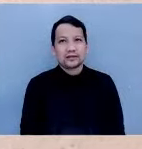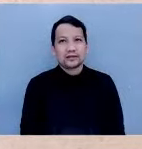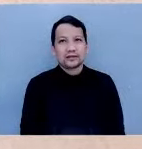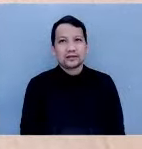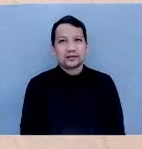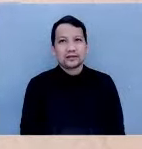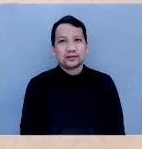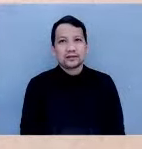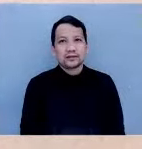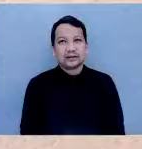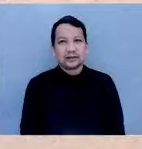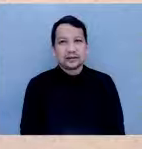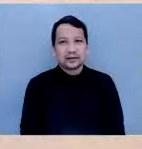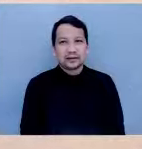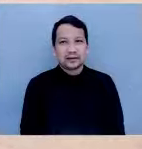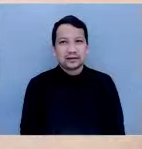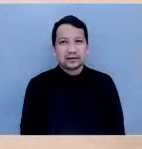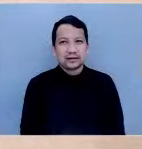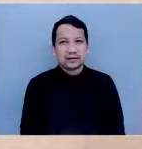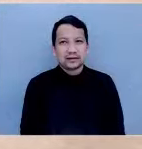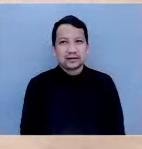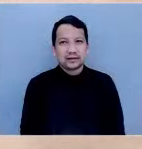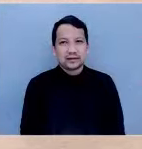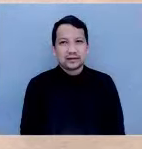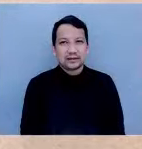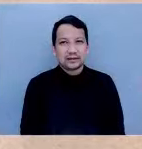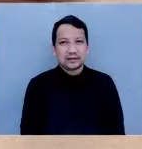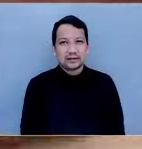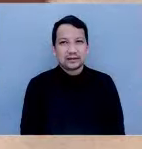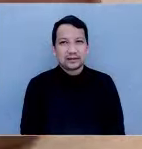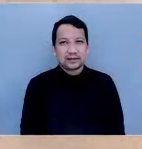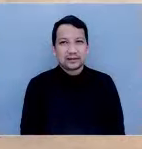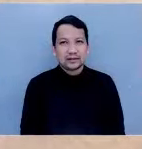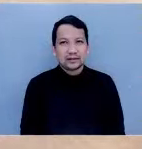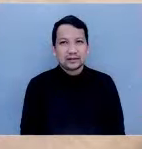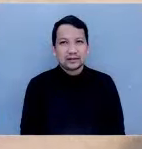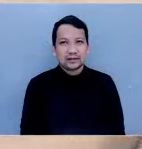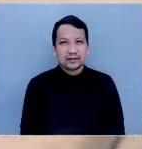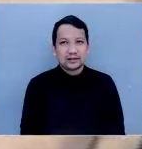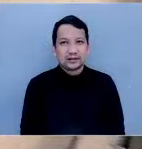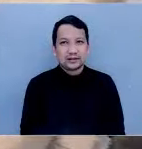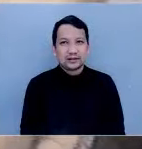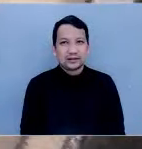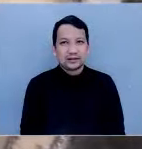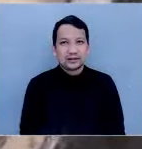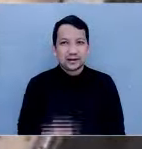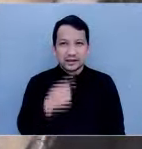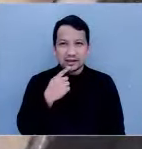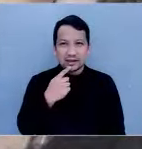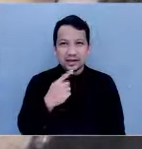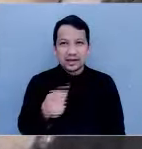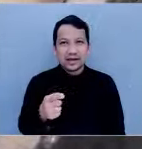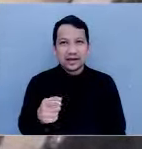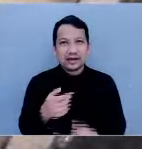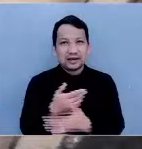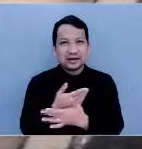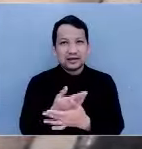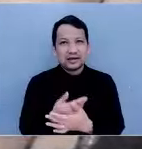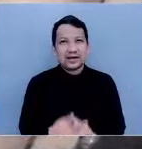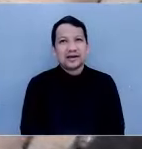naman. 9. 8. 7. 6. Nakita niyo yung kamay niya. Oh, yung kamay niya.